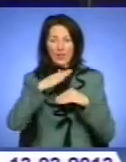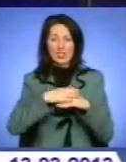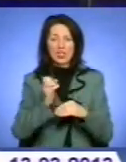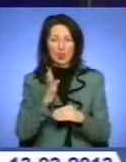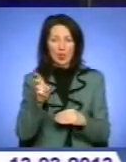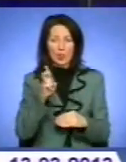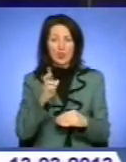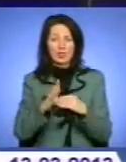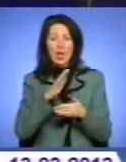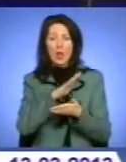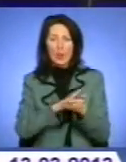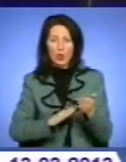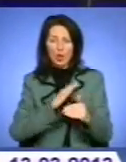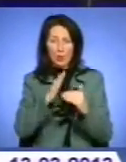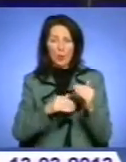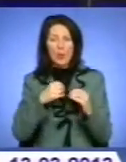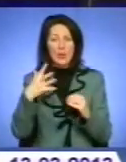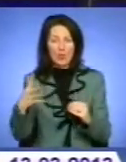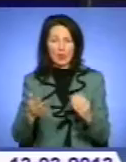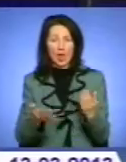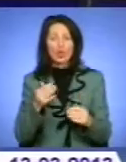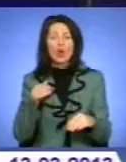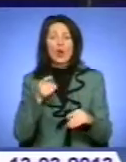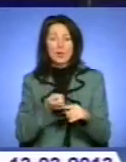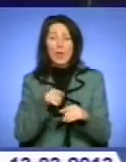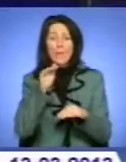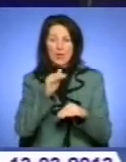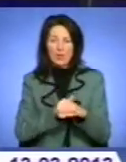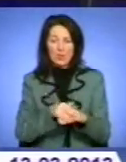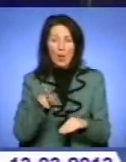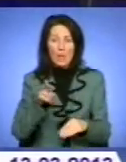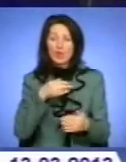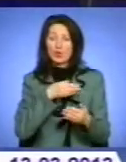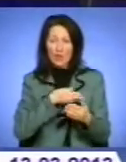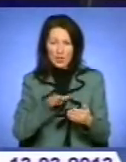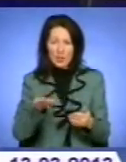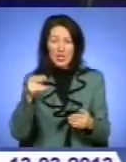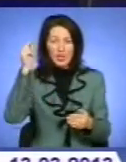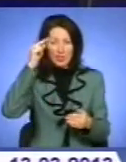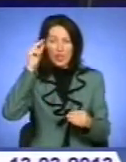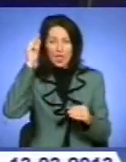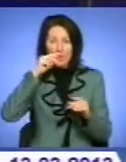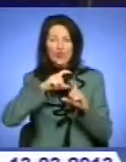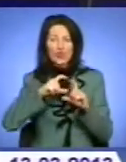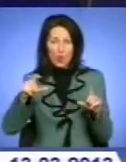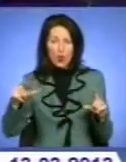доби 15-го. Якщо прогнози синоптиків підтвердяться, у п'ятницю відмінять навчання у школах. Детальніше далі.